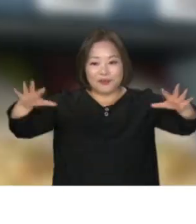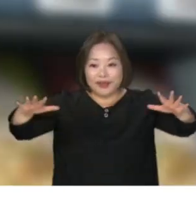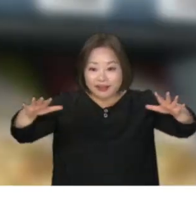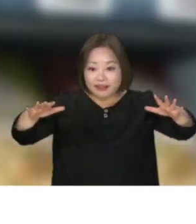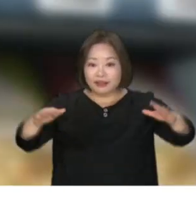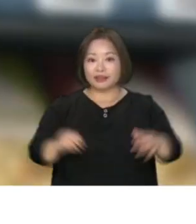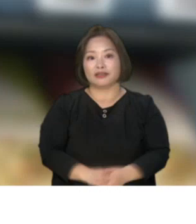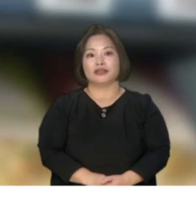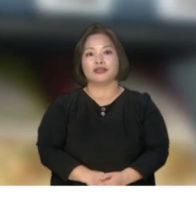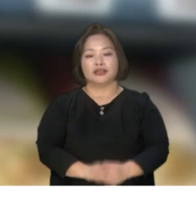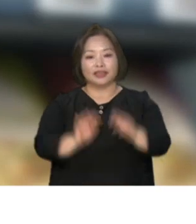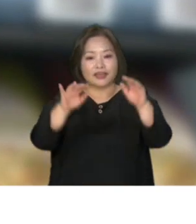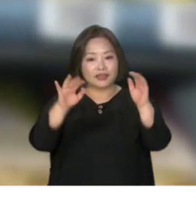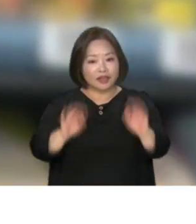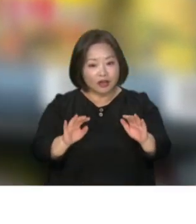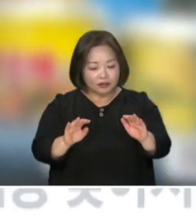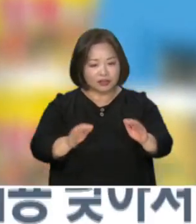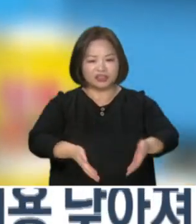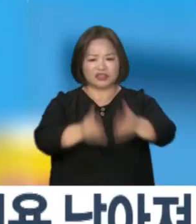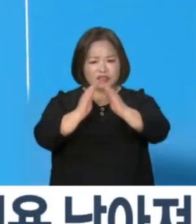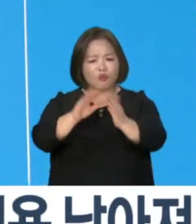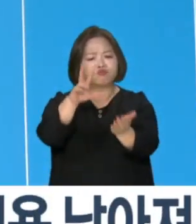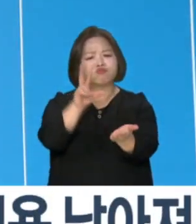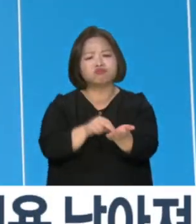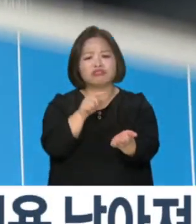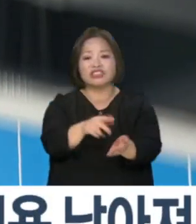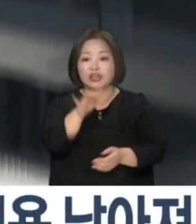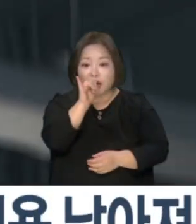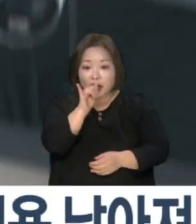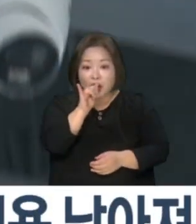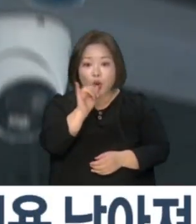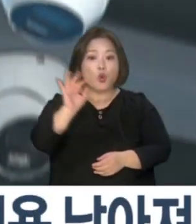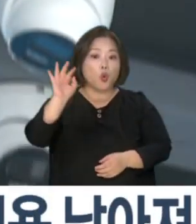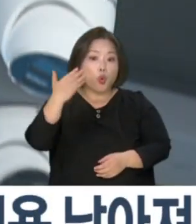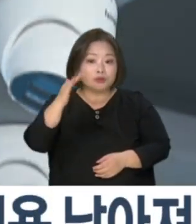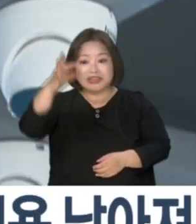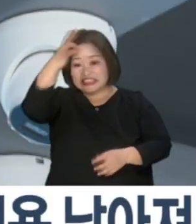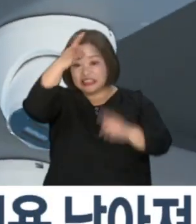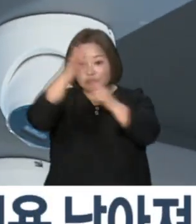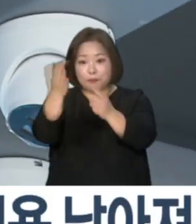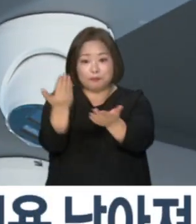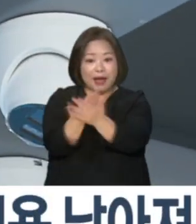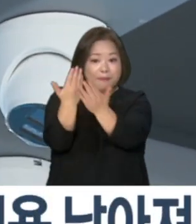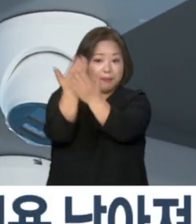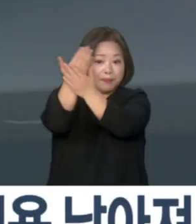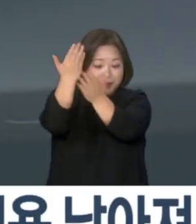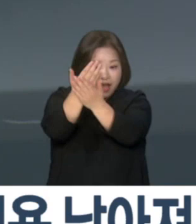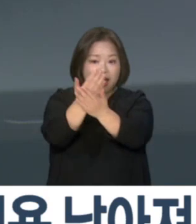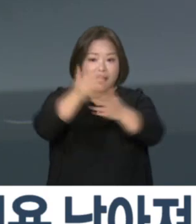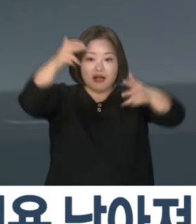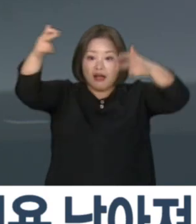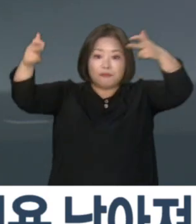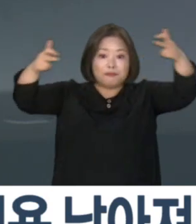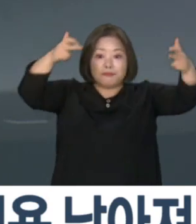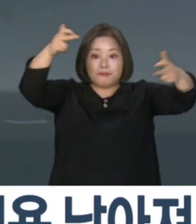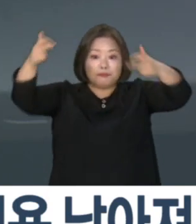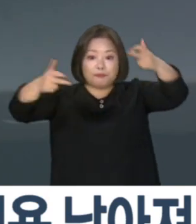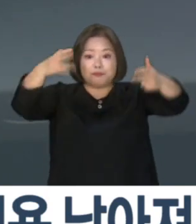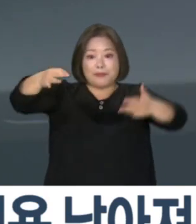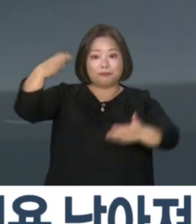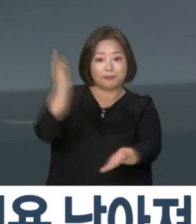같아요. 그동안 초기 시설 비용이 문제였는데 최근 기술의 발달로 카메라 설치 비용 등이 많이